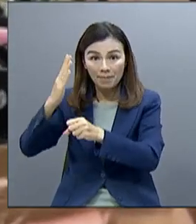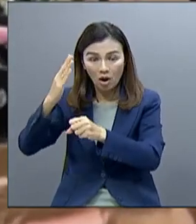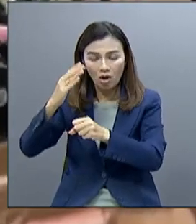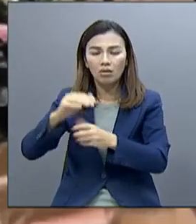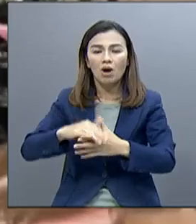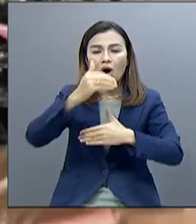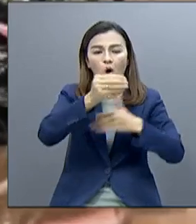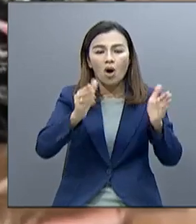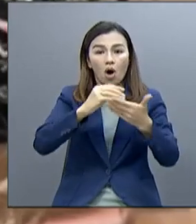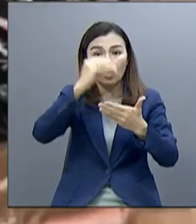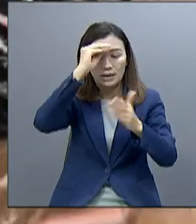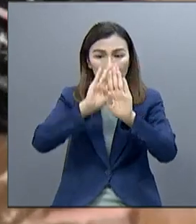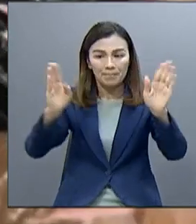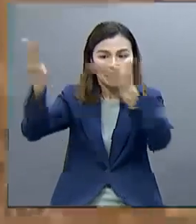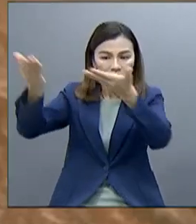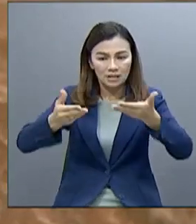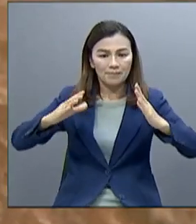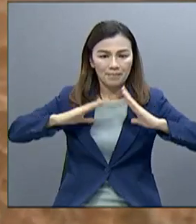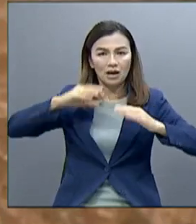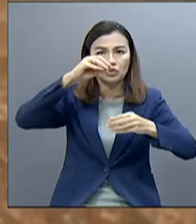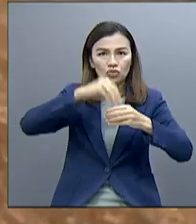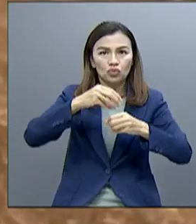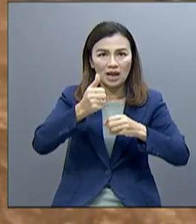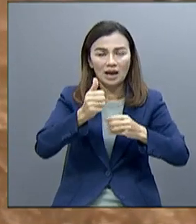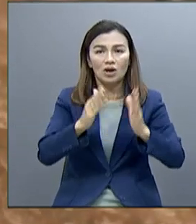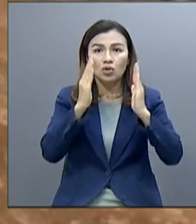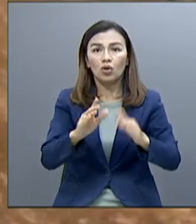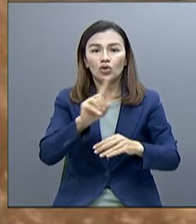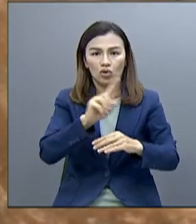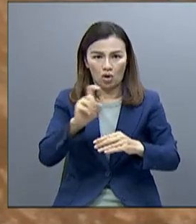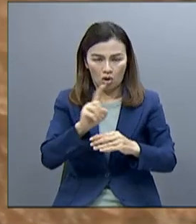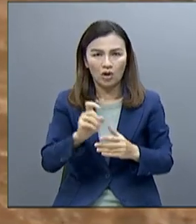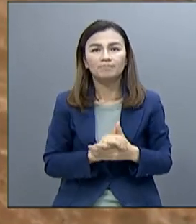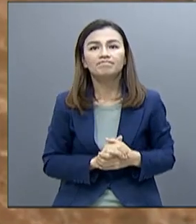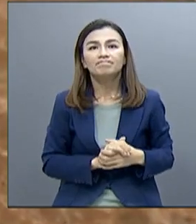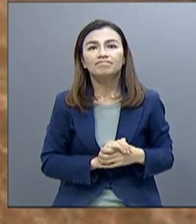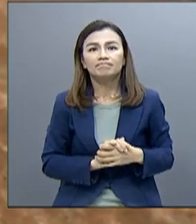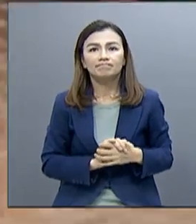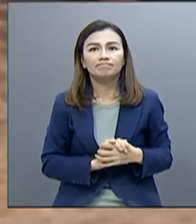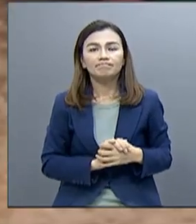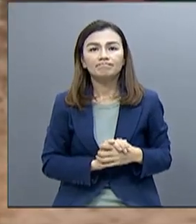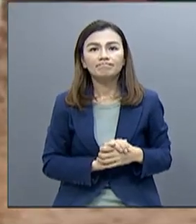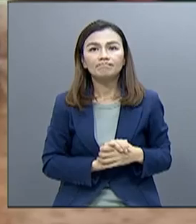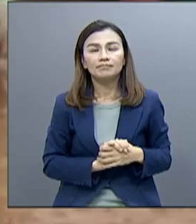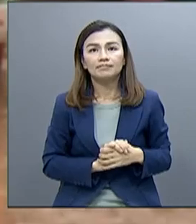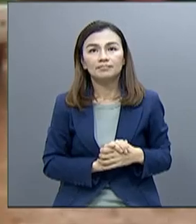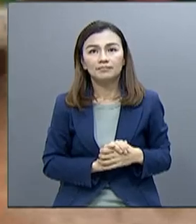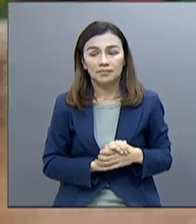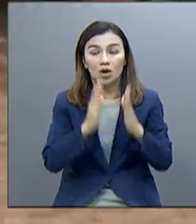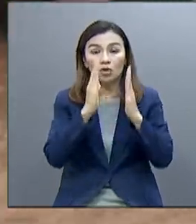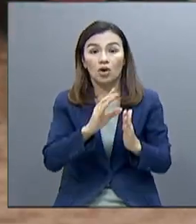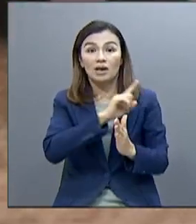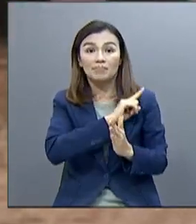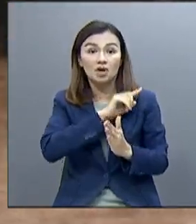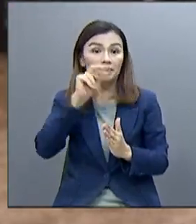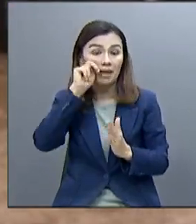ภายในเป็นที่พักชั่วคราวรองรับได้หลายร้อยคนเหตุการณ์ครั้งนี้ผู้อำนวยการโครงการชลประทานพะเยายืนยันบอกว่